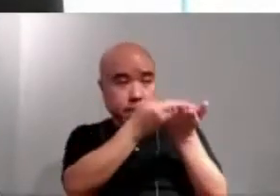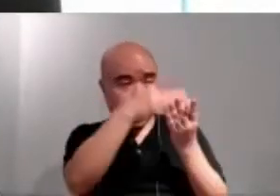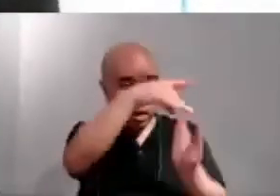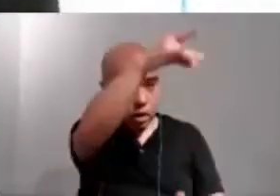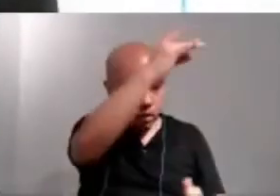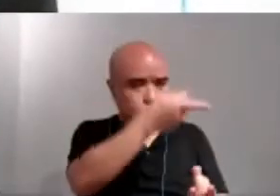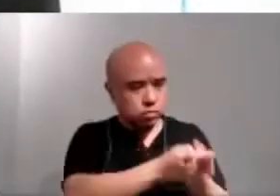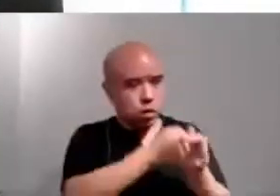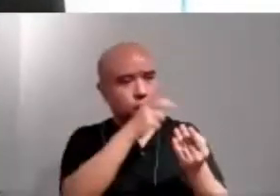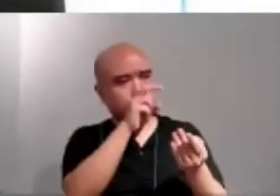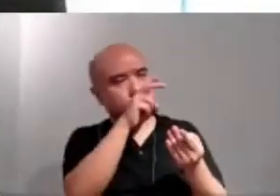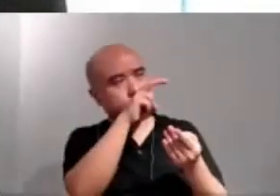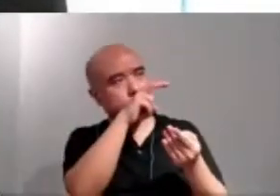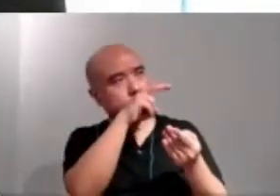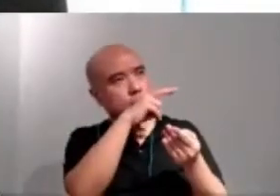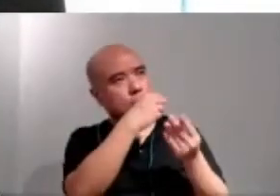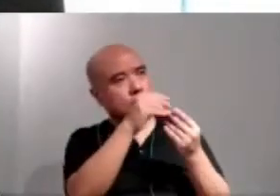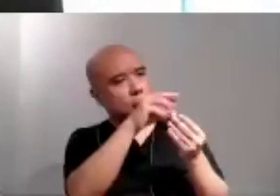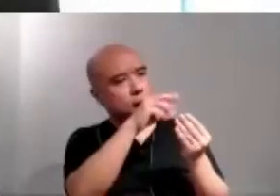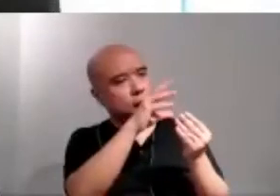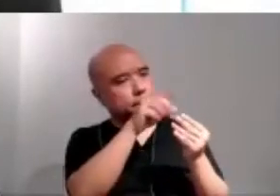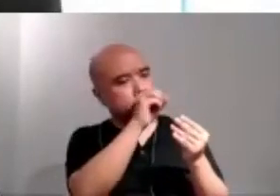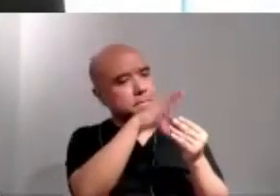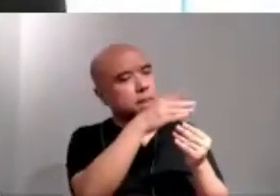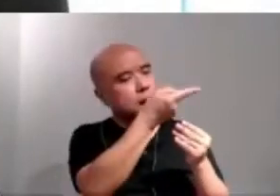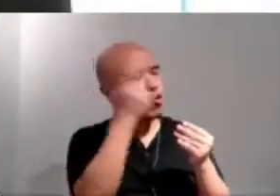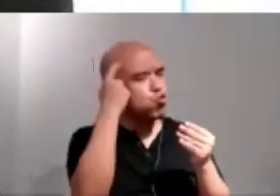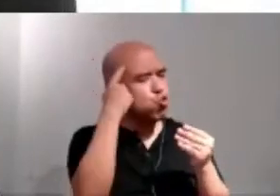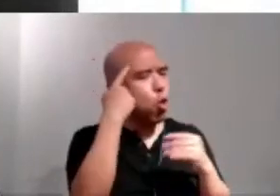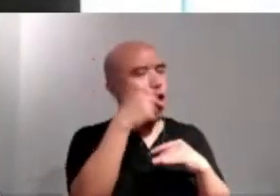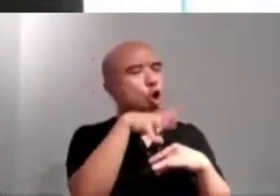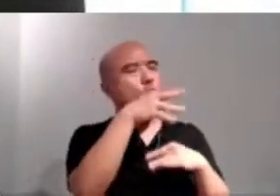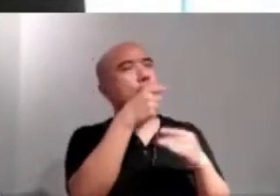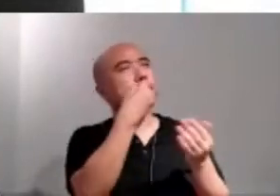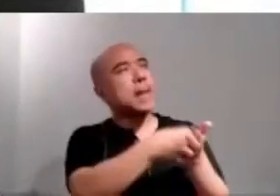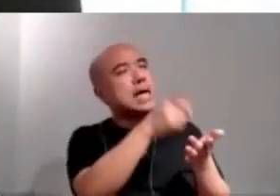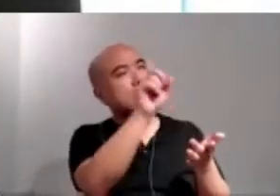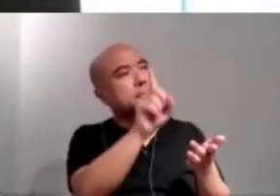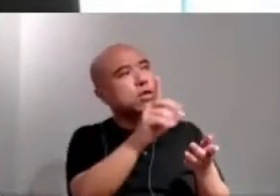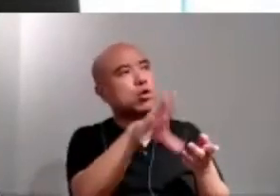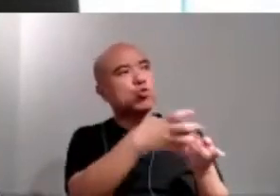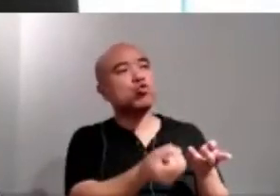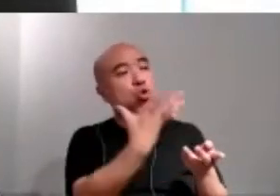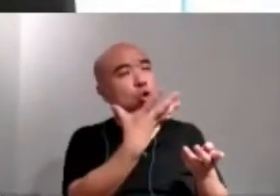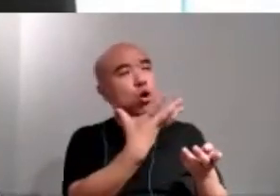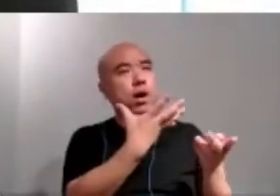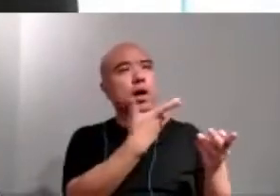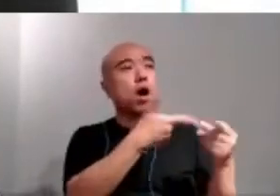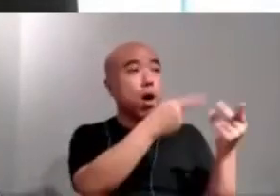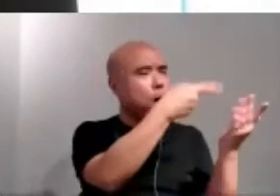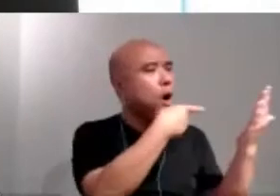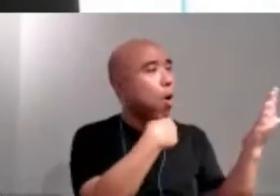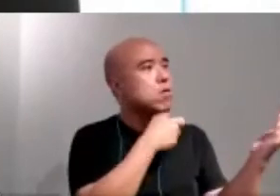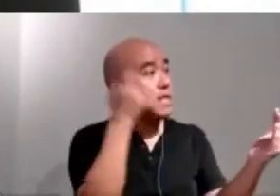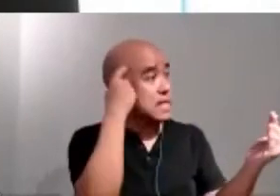么类型的菜，买多少菜。而 TFM 收到表格之后呢，也都会根据这个表格去种菜，所以呢他